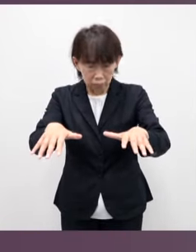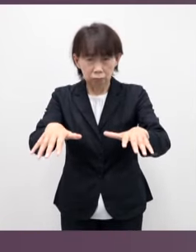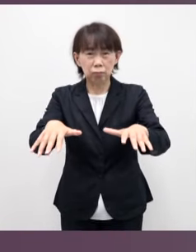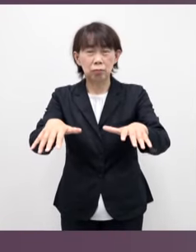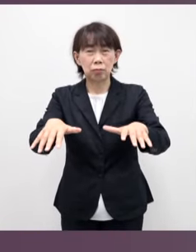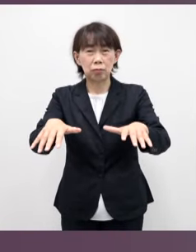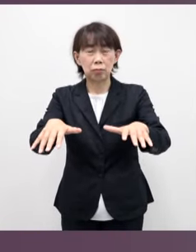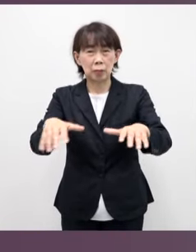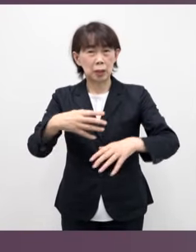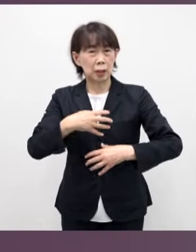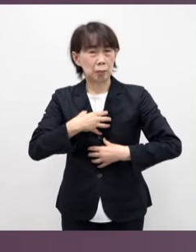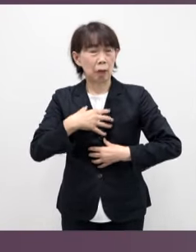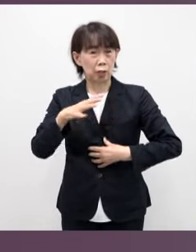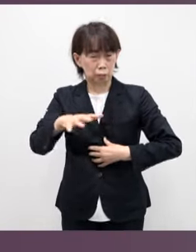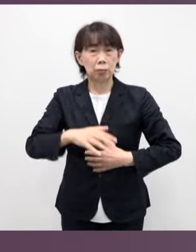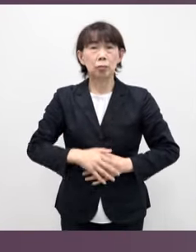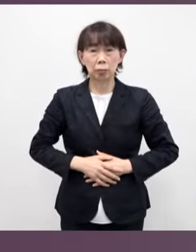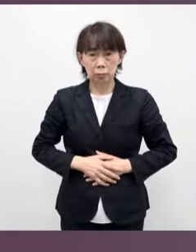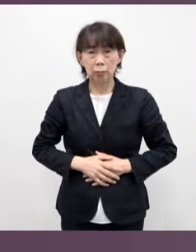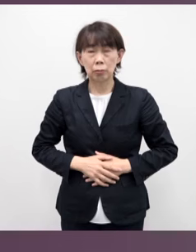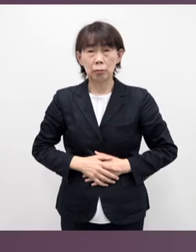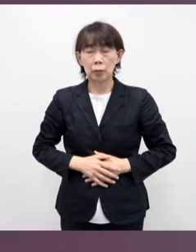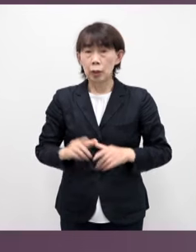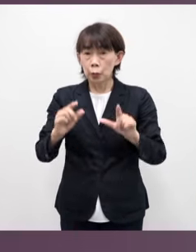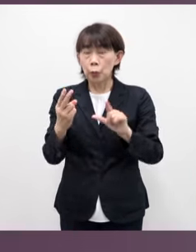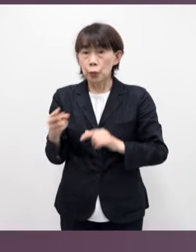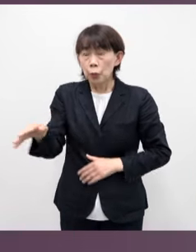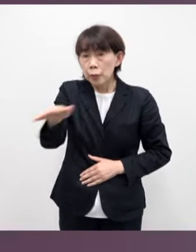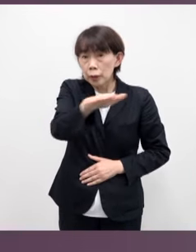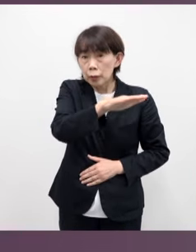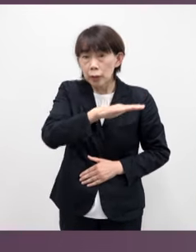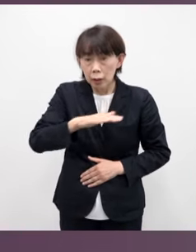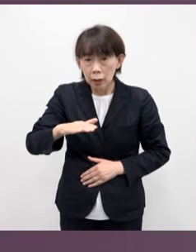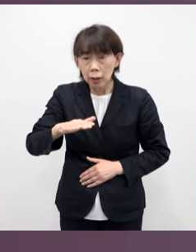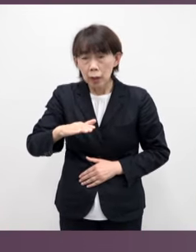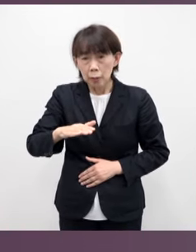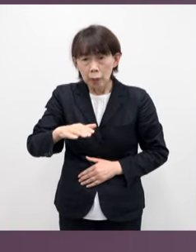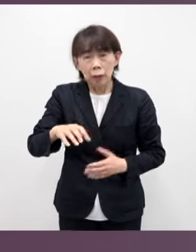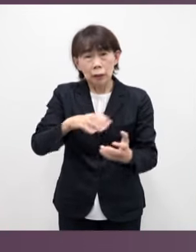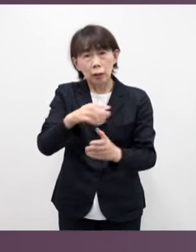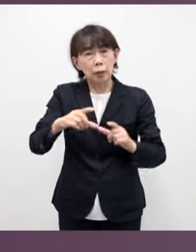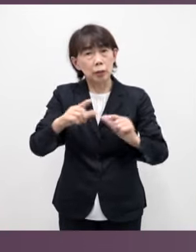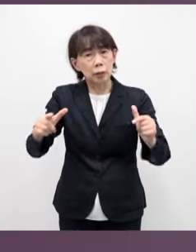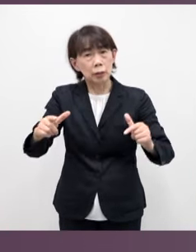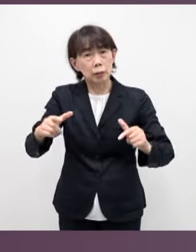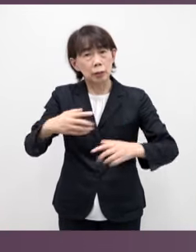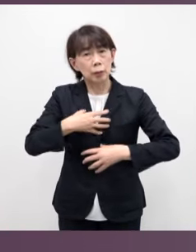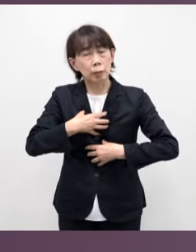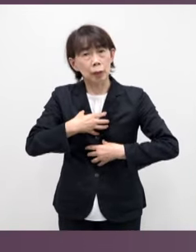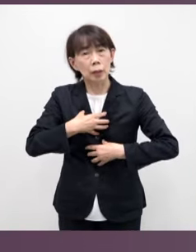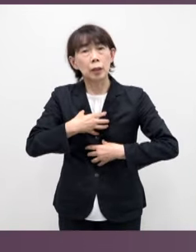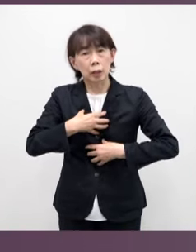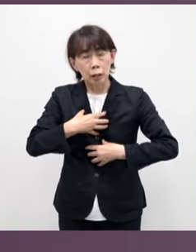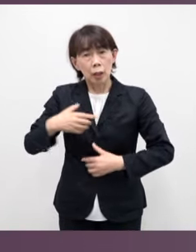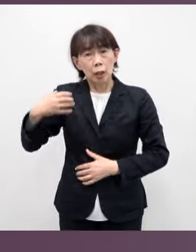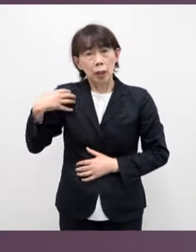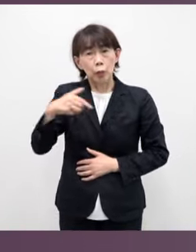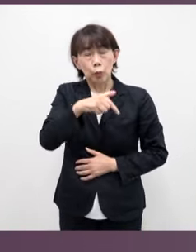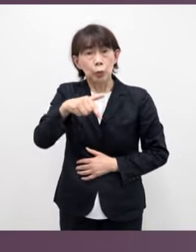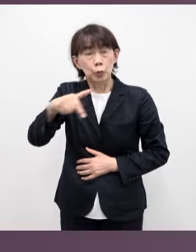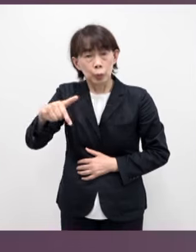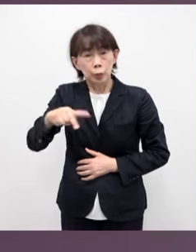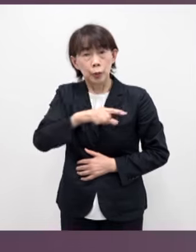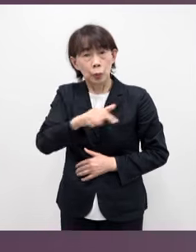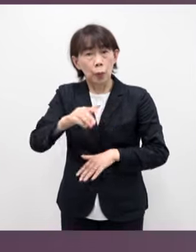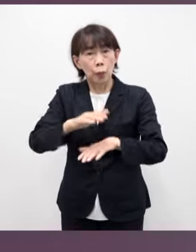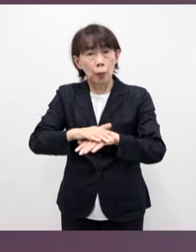域が拡大する恐れがございます今後東京都内全域においてえ被害が拡大する可能性がありますこのため各部門は